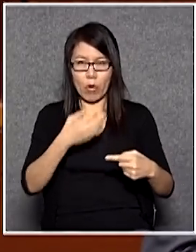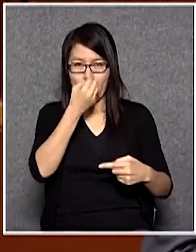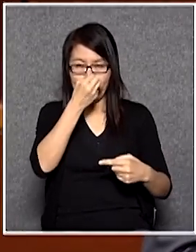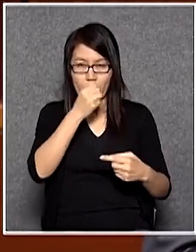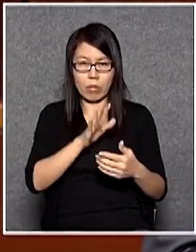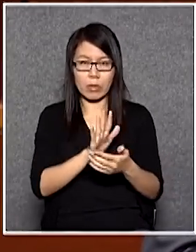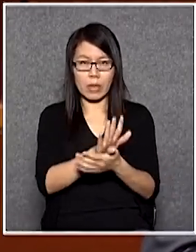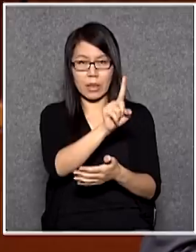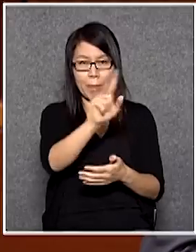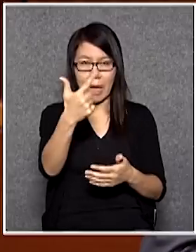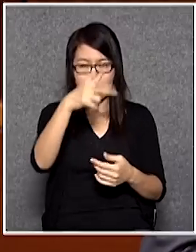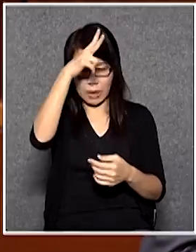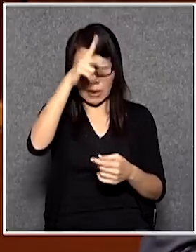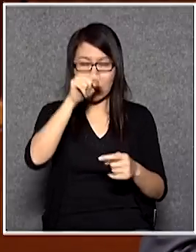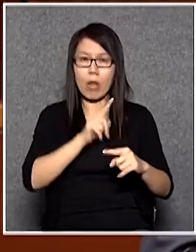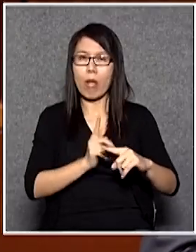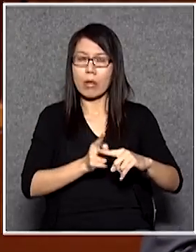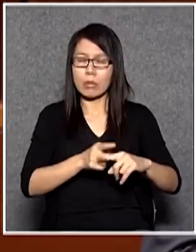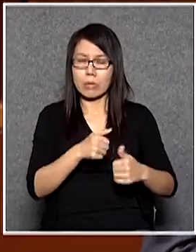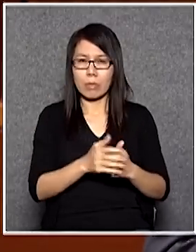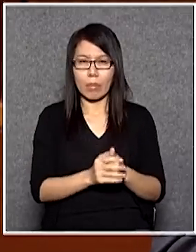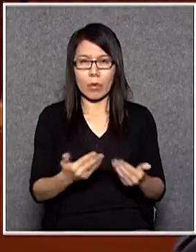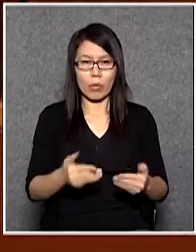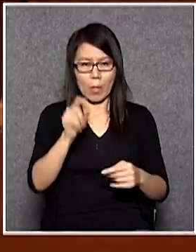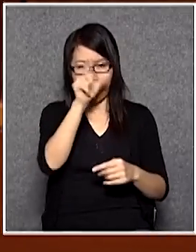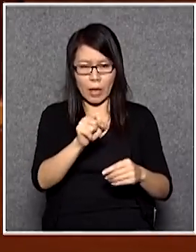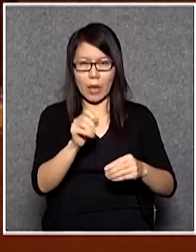政治现实，因此他的问题呢是不存在的。